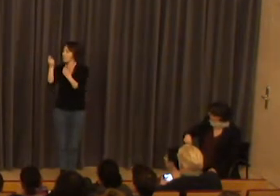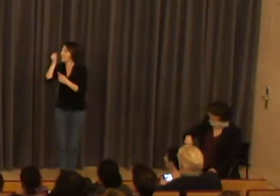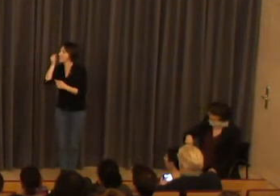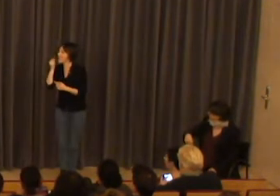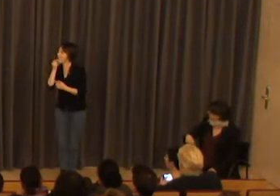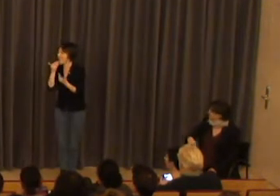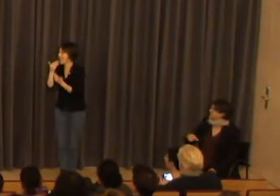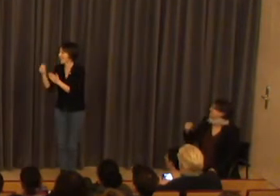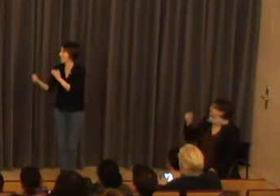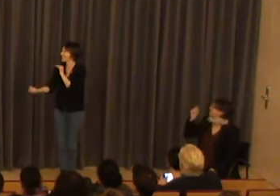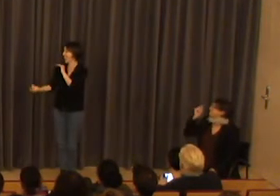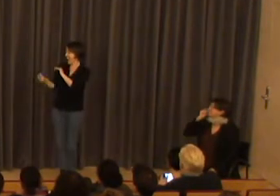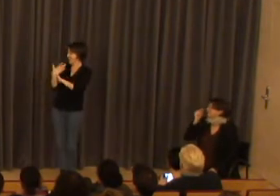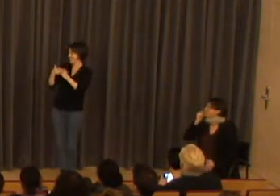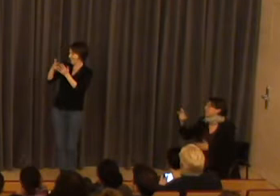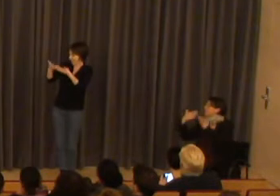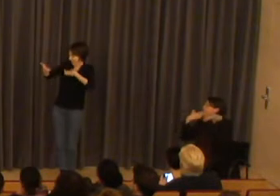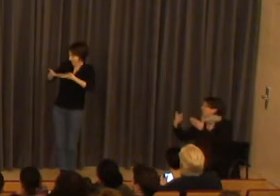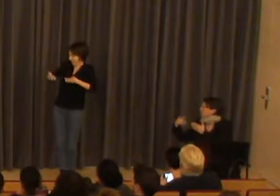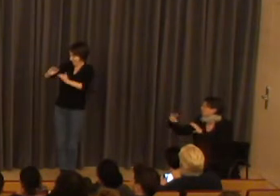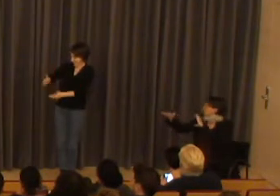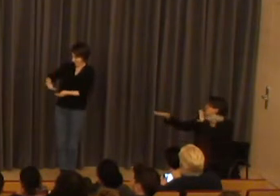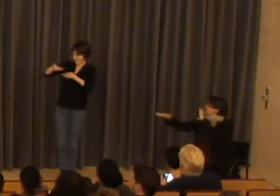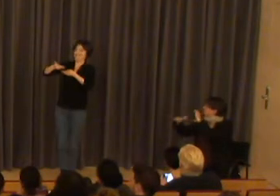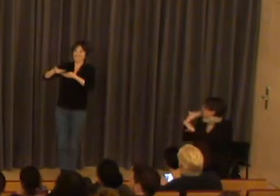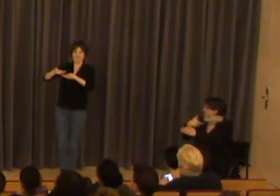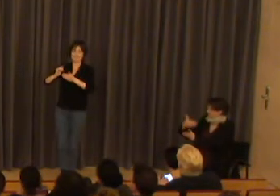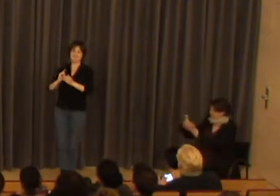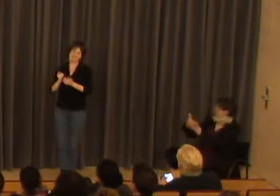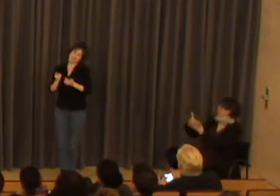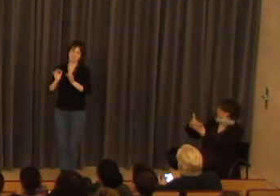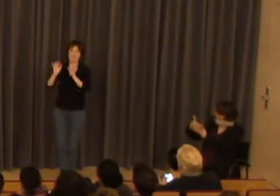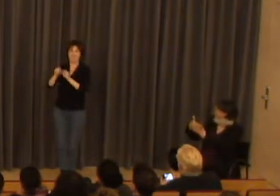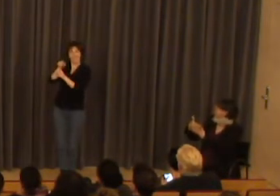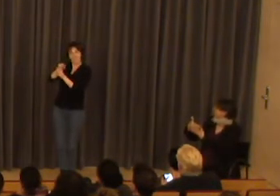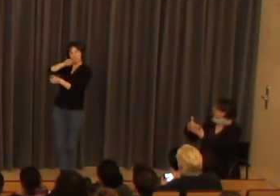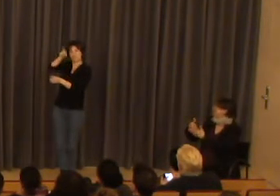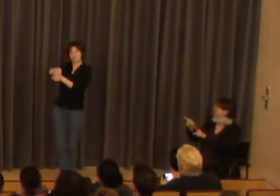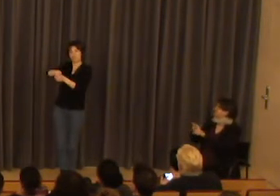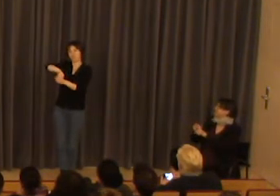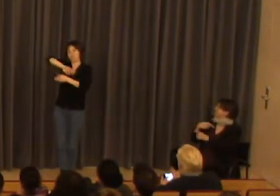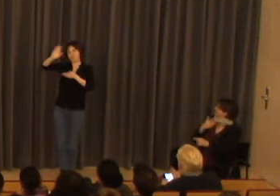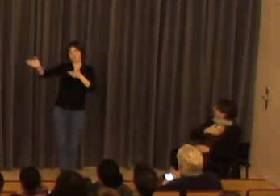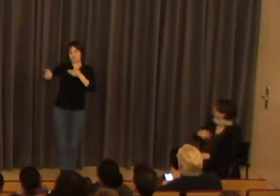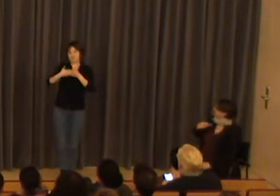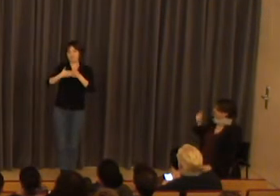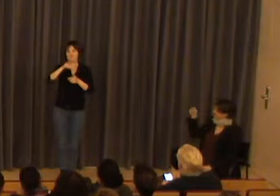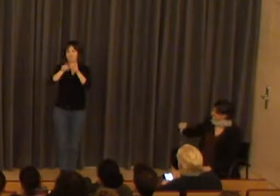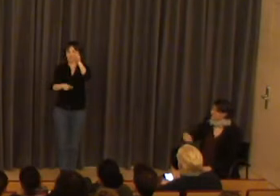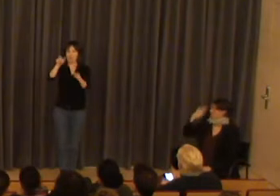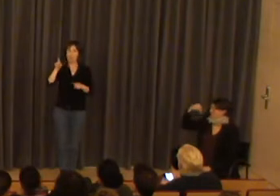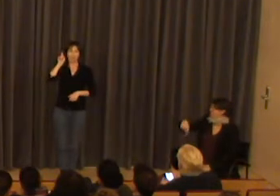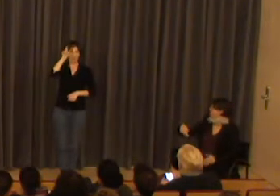que vas fer a participar en la cloenda d'aquest primer curs de formació de professionals ensenyants en llengua de